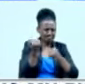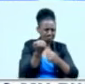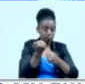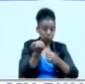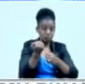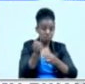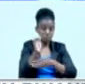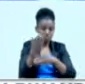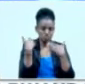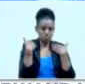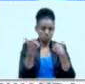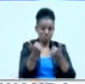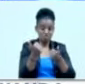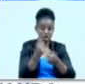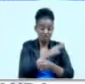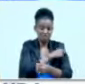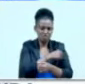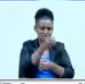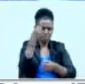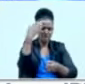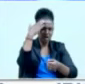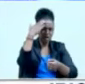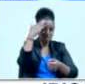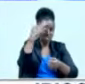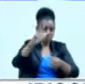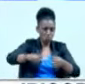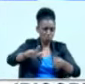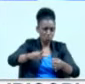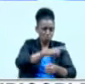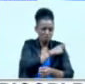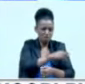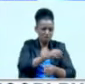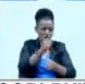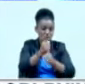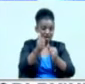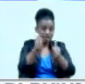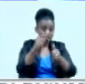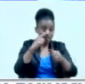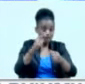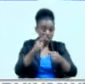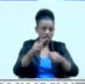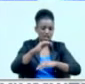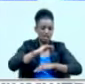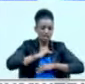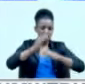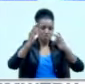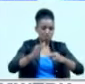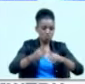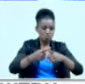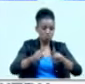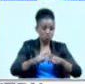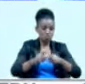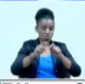y'ubuzima iravuga ko aya mavuriro azwi nka poste de sante hagomba gukora neza kandi akihaza mu mutungo.